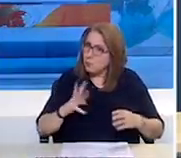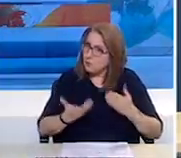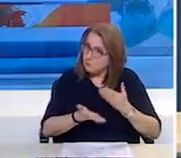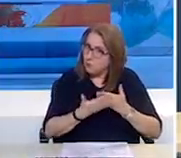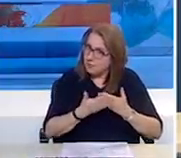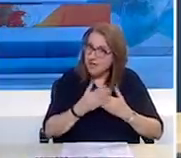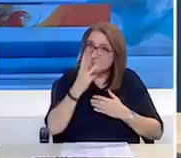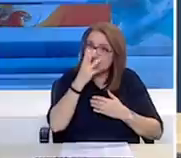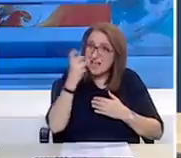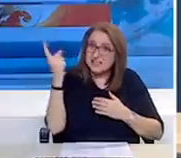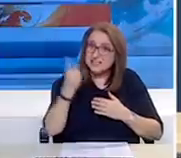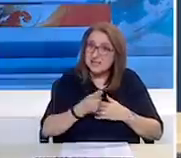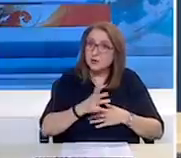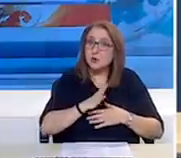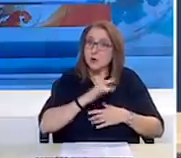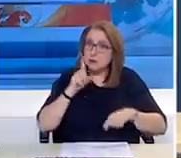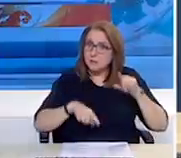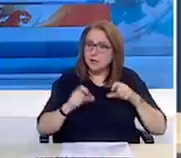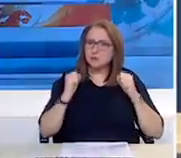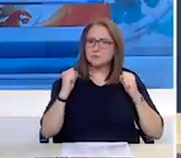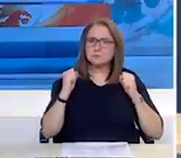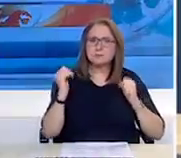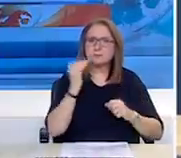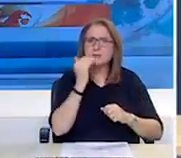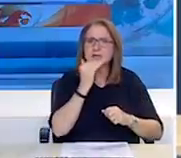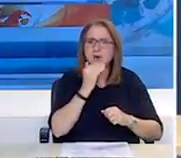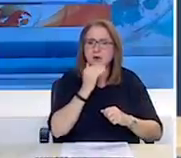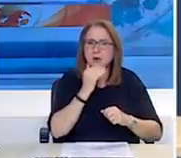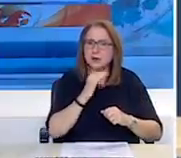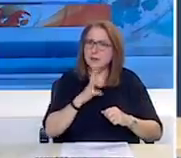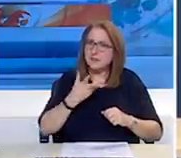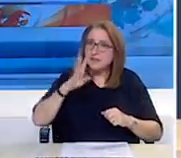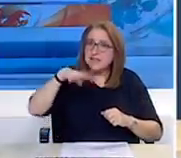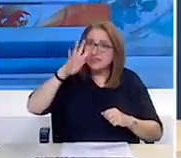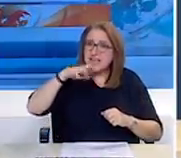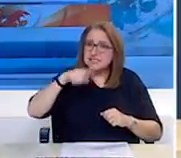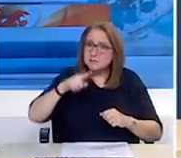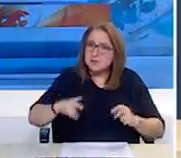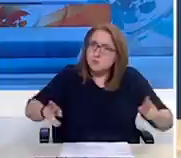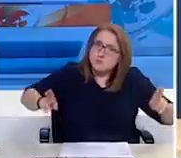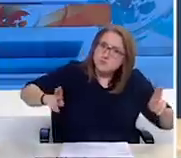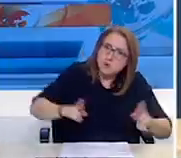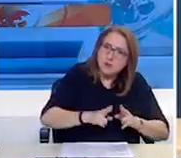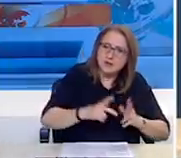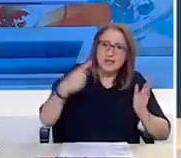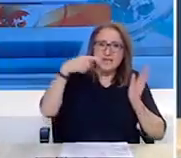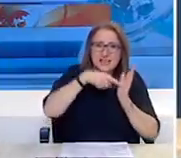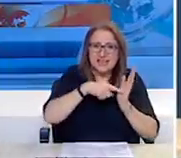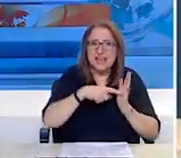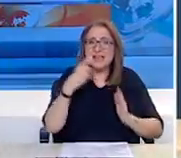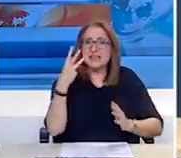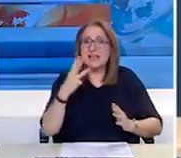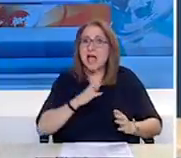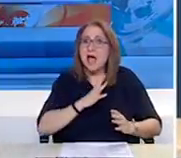κατά περίπου 30% ή περίπου 4 ημέρες σε μια μελέτη 1063 ατόμων, στην οποία συμμετείχαν και 4 κέντρα